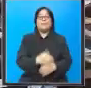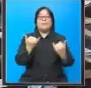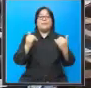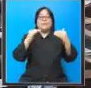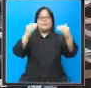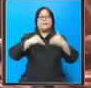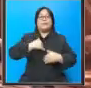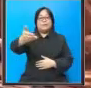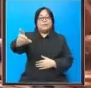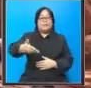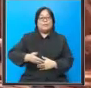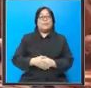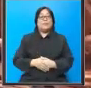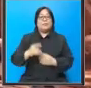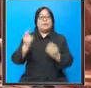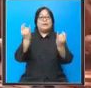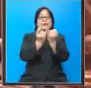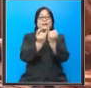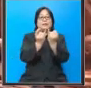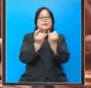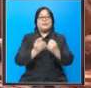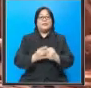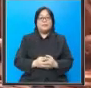ini sekarang saya jemputnya bromad